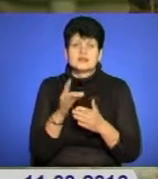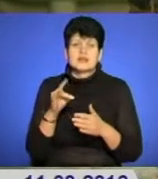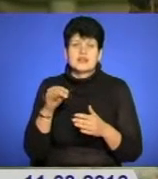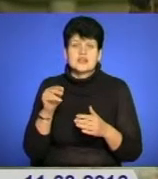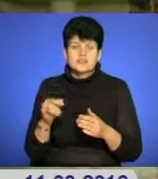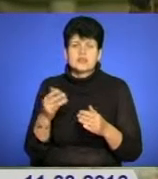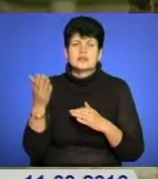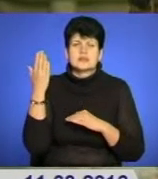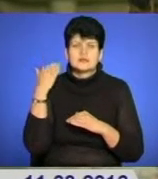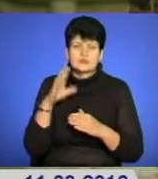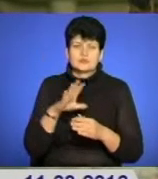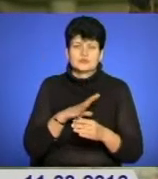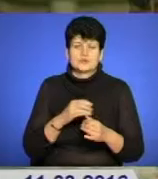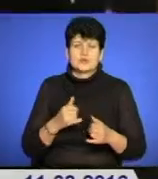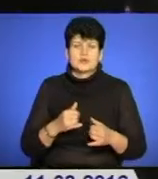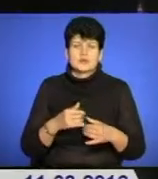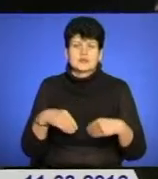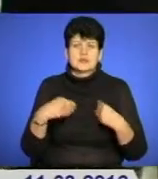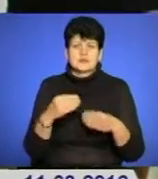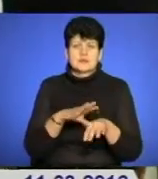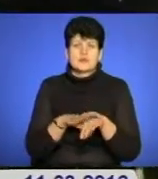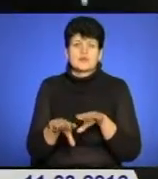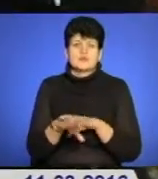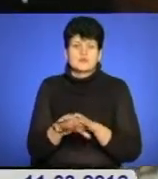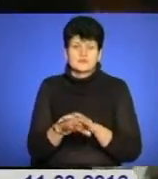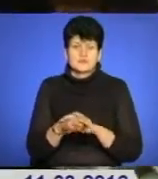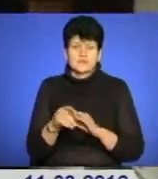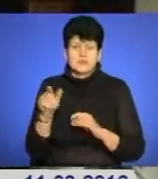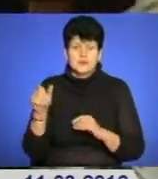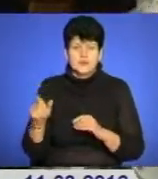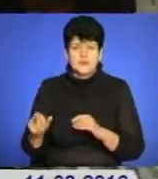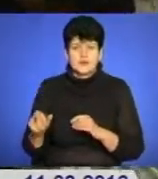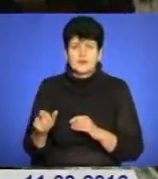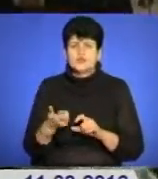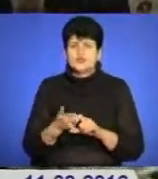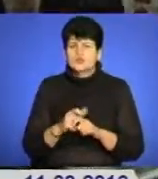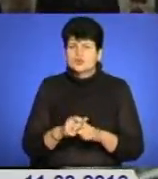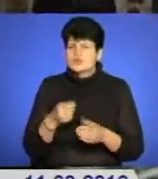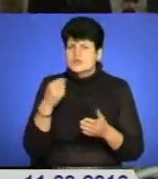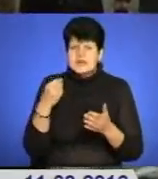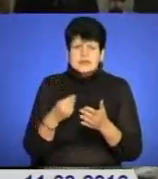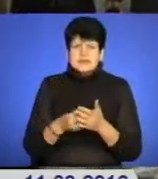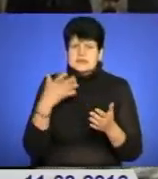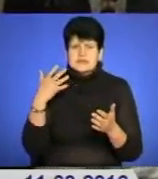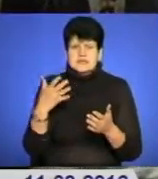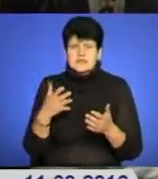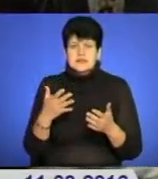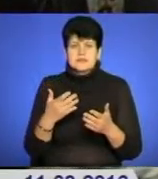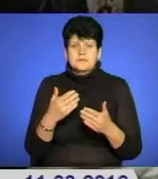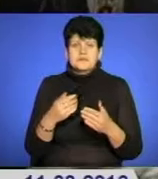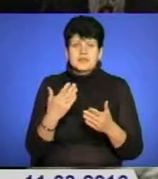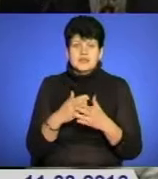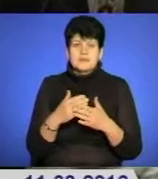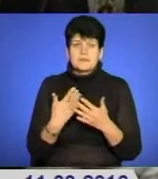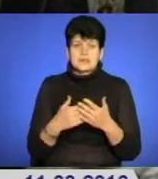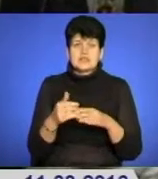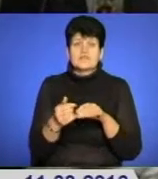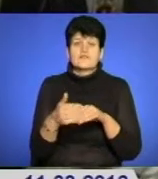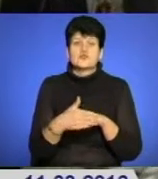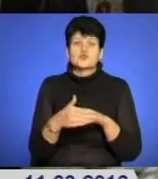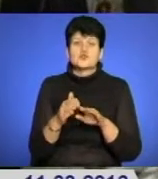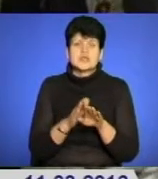колись належали політв'язням. Надзвичайно цінним експонатом є оцей зразок взуття.